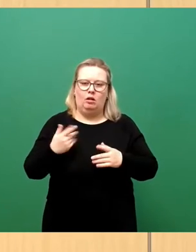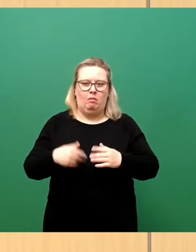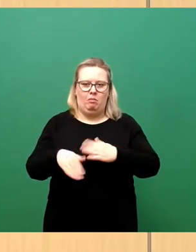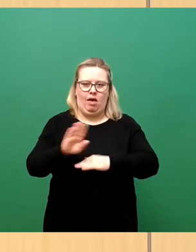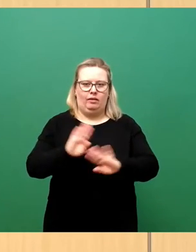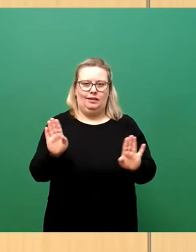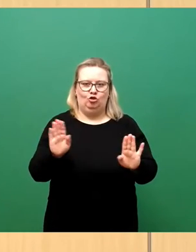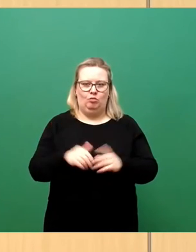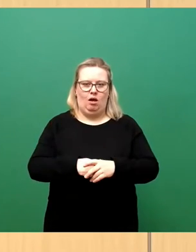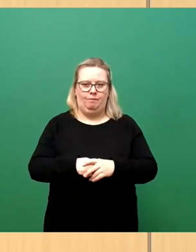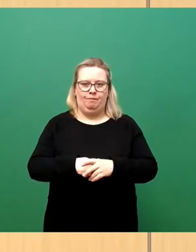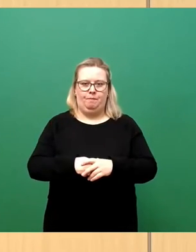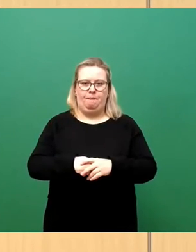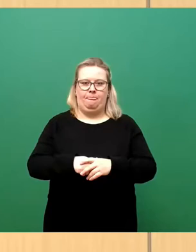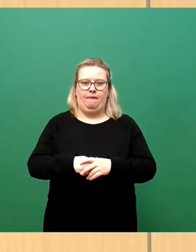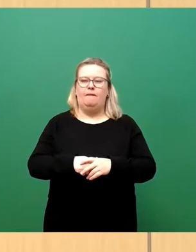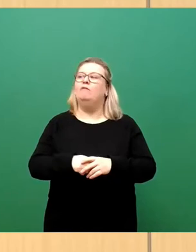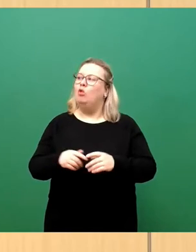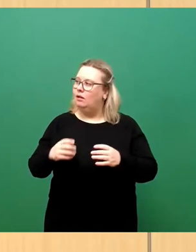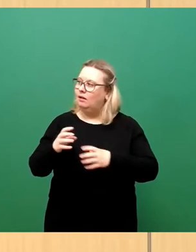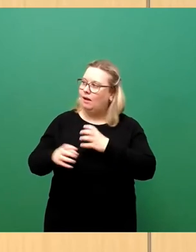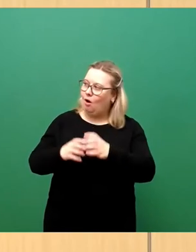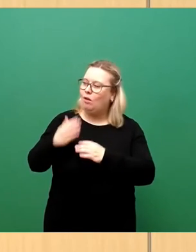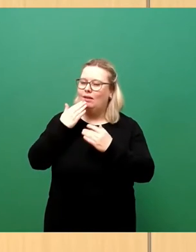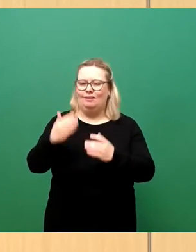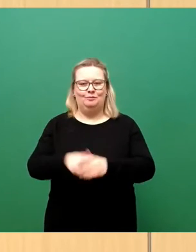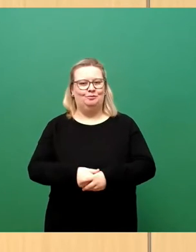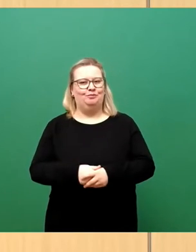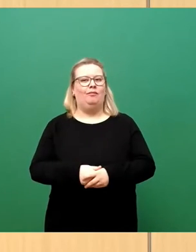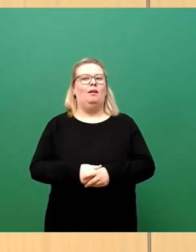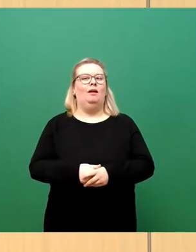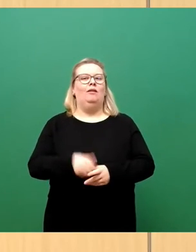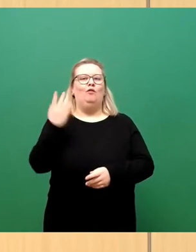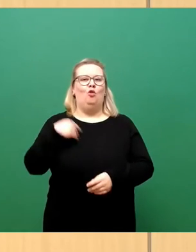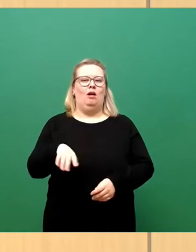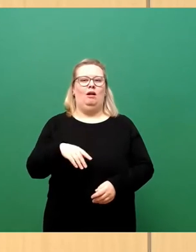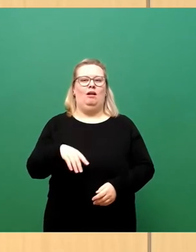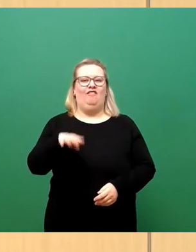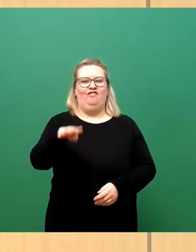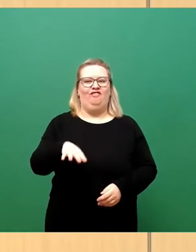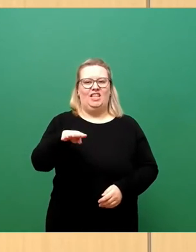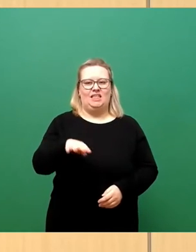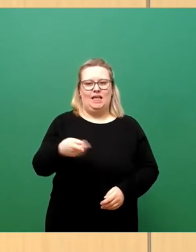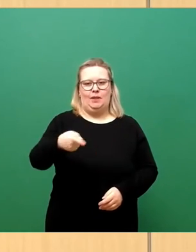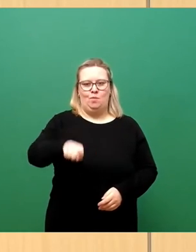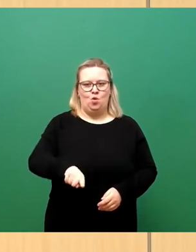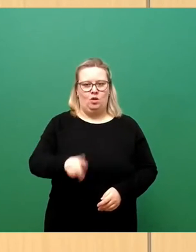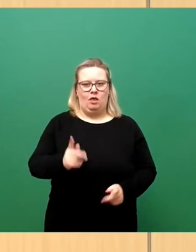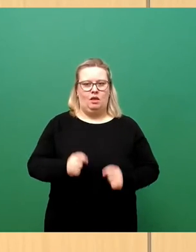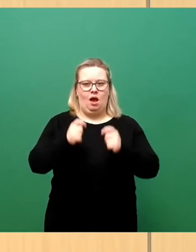Vor 14, Grau, danke für den Hinweis, Kollege Lichti. Vor 14 Monaten gab es nun im Stadtrat einen Antrag, die Quote